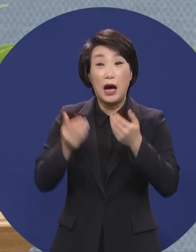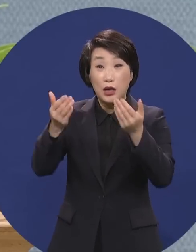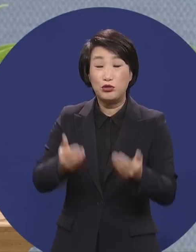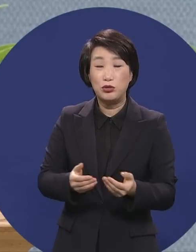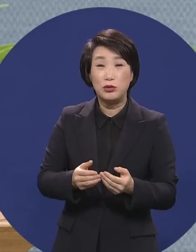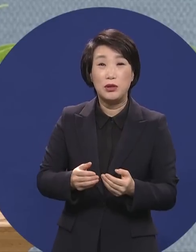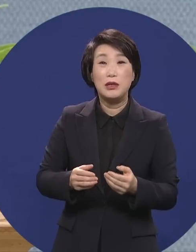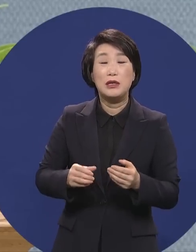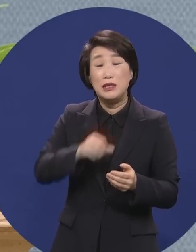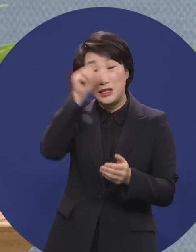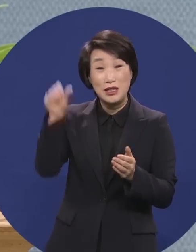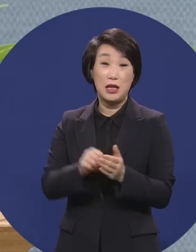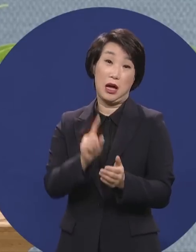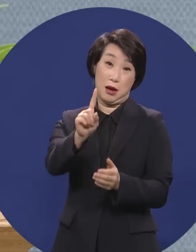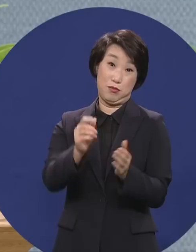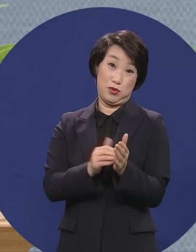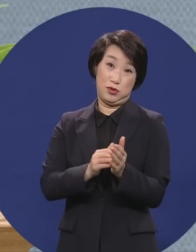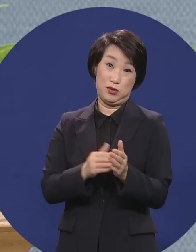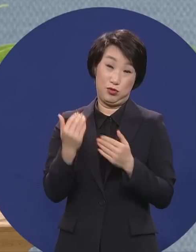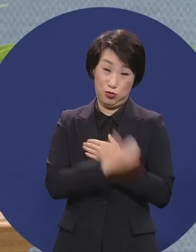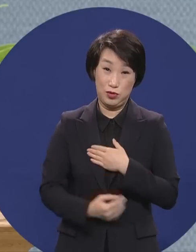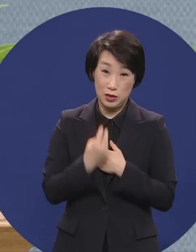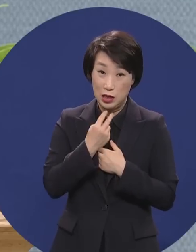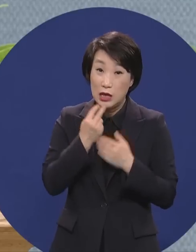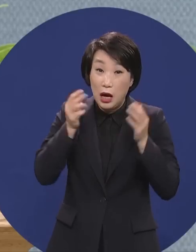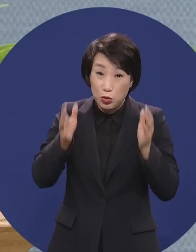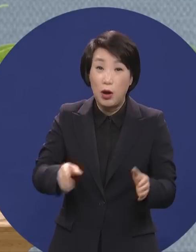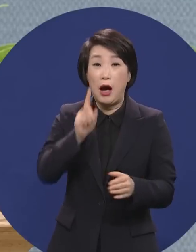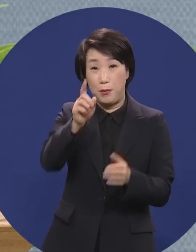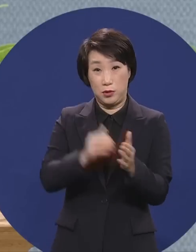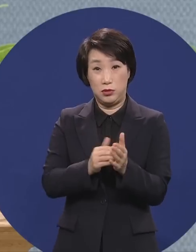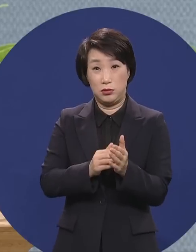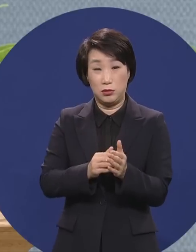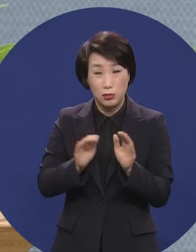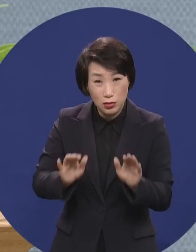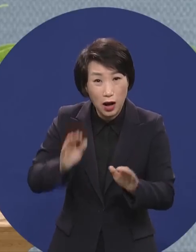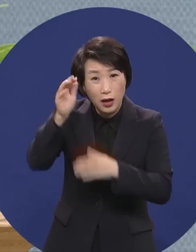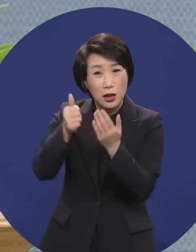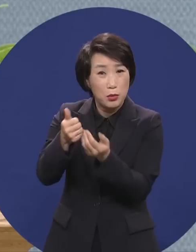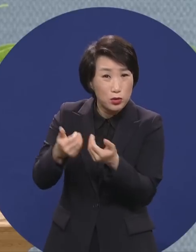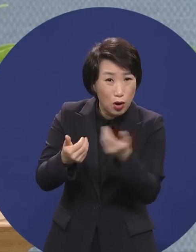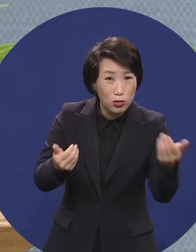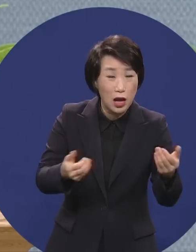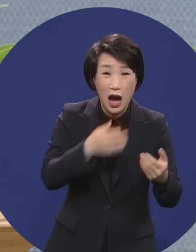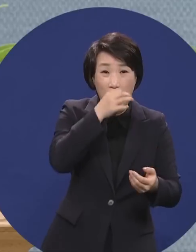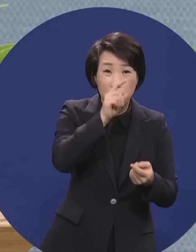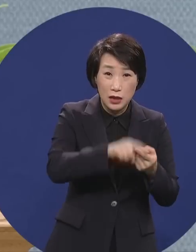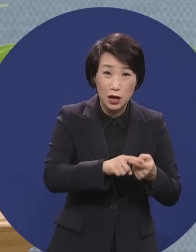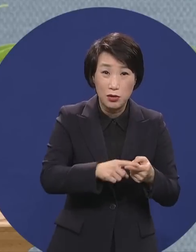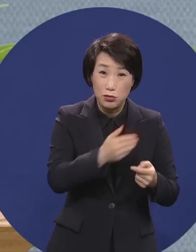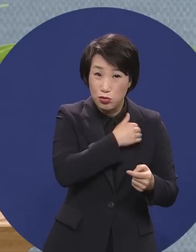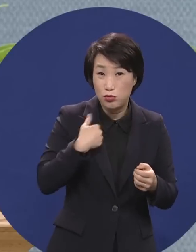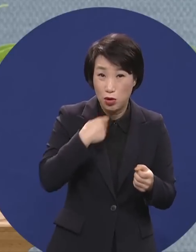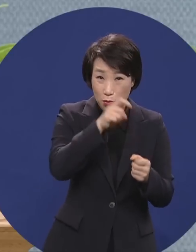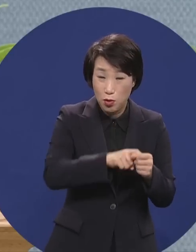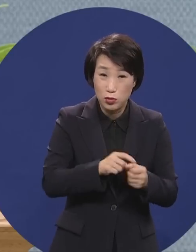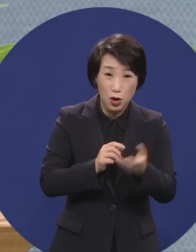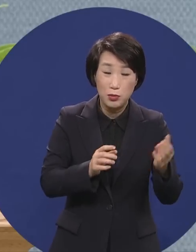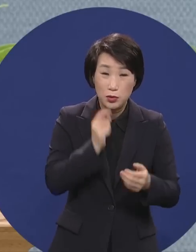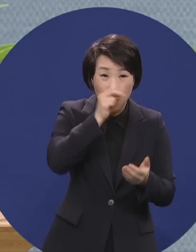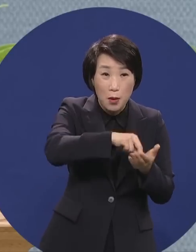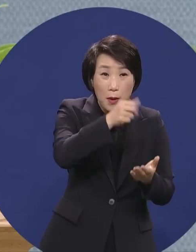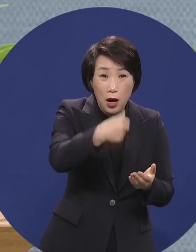한 번밖에 없는 육신의 때를 어떻게 하나님을 떠나서 정욕적인 욕구 충족을 위해 탕자와